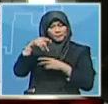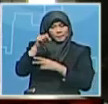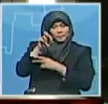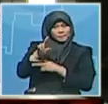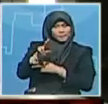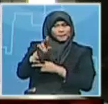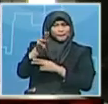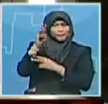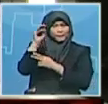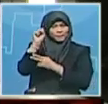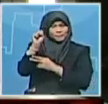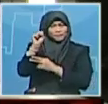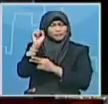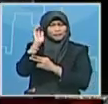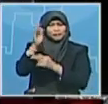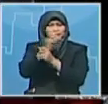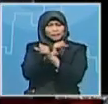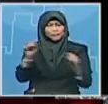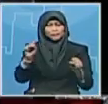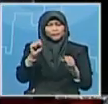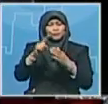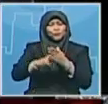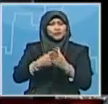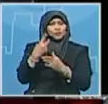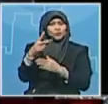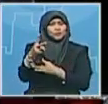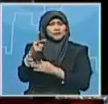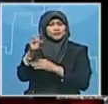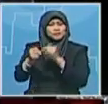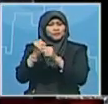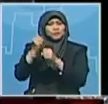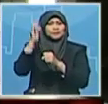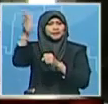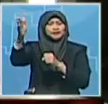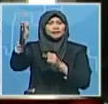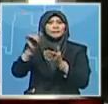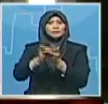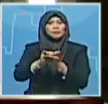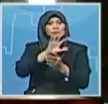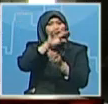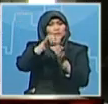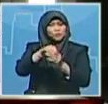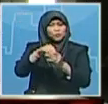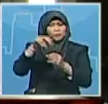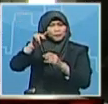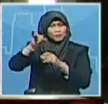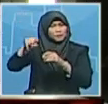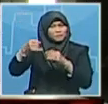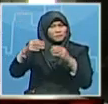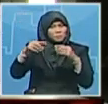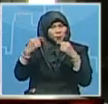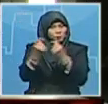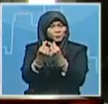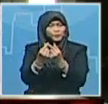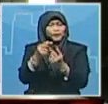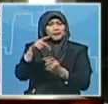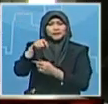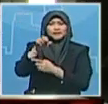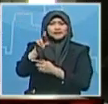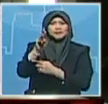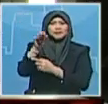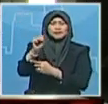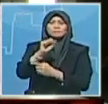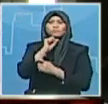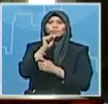siap kalau mengikut kontraknya Disember tahun depan. Ini sebahagian daripada package yang disebutkan tadi atau bukan? Pasir Mas bukan sebahagian daripada